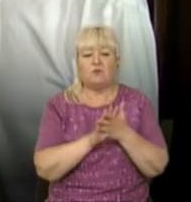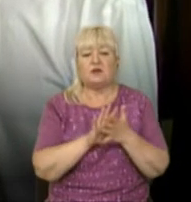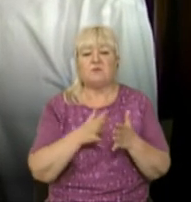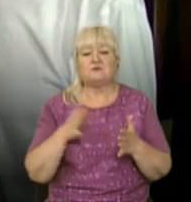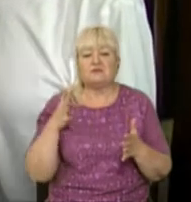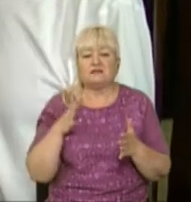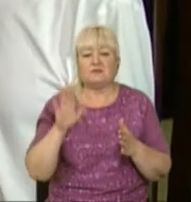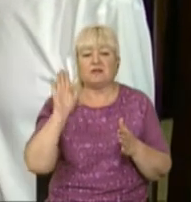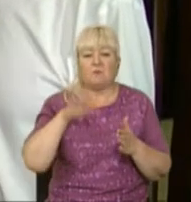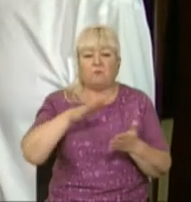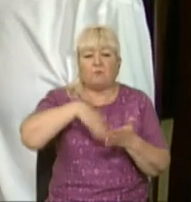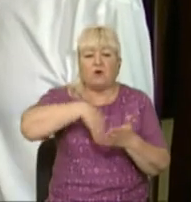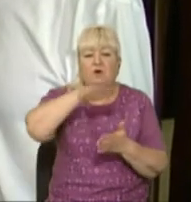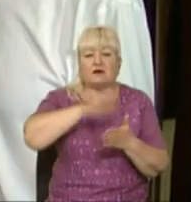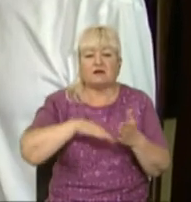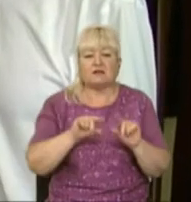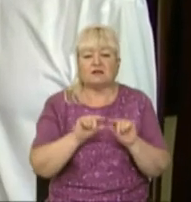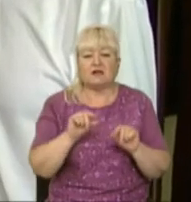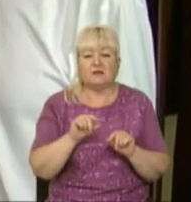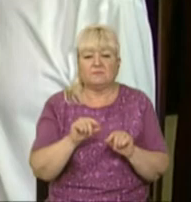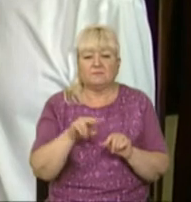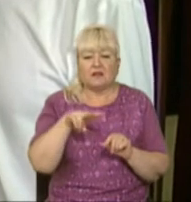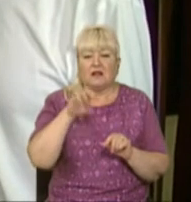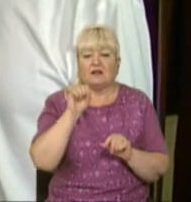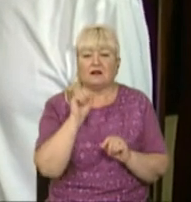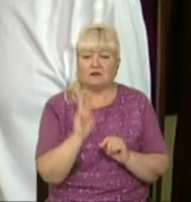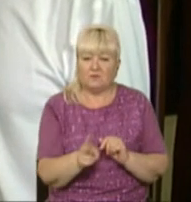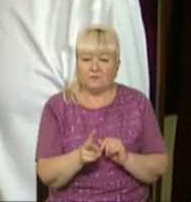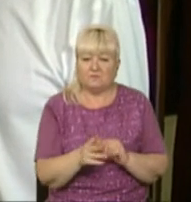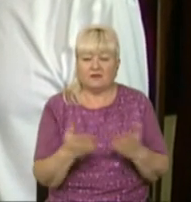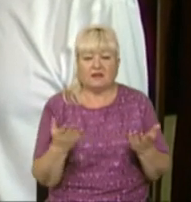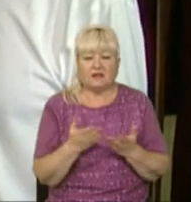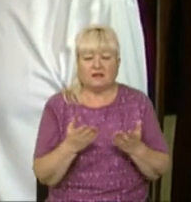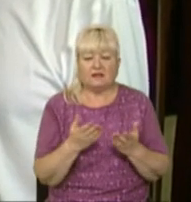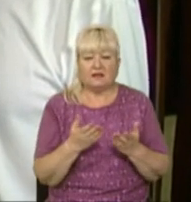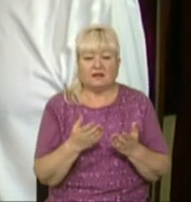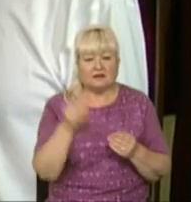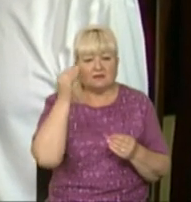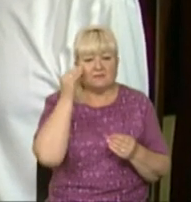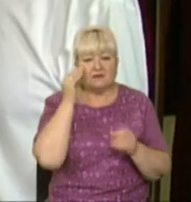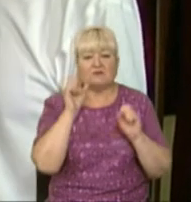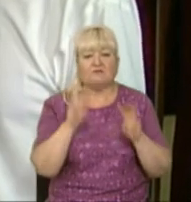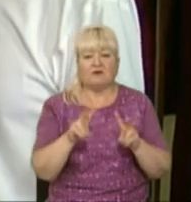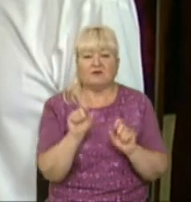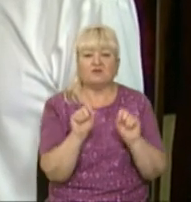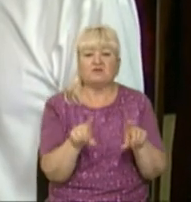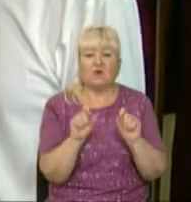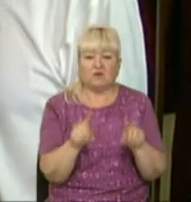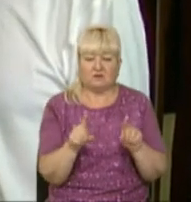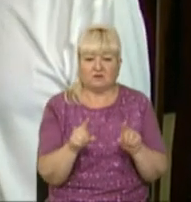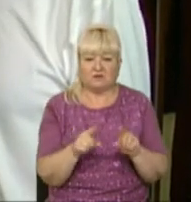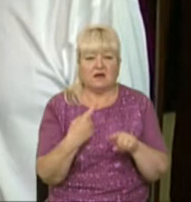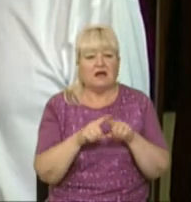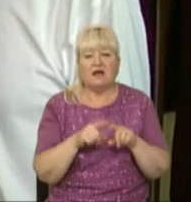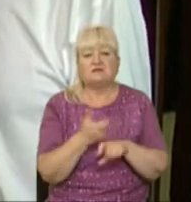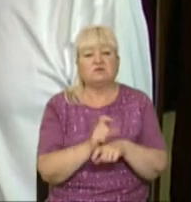тоді покриті шафровим лаком, який імітував золото в тих часах. Це